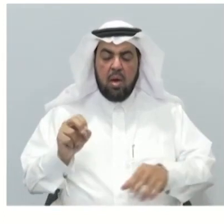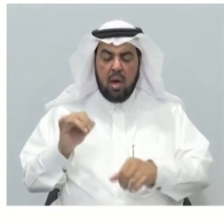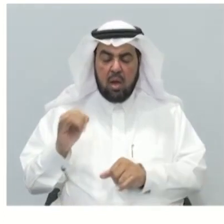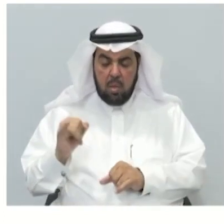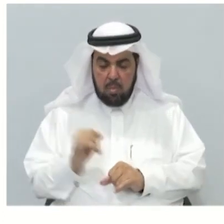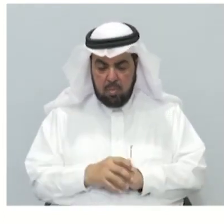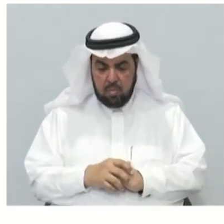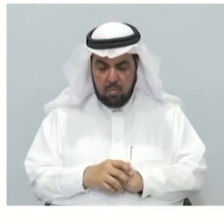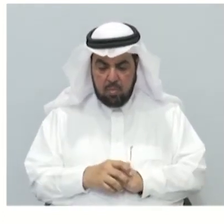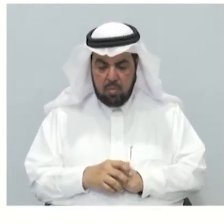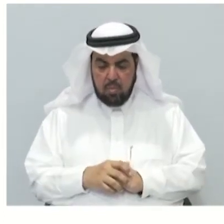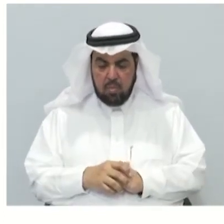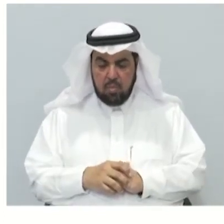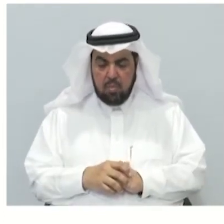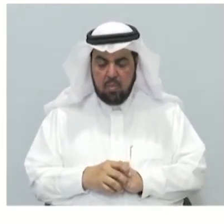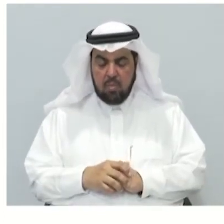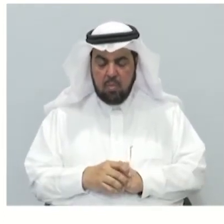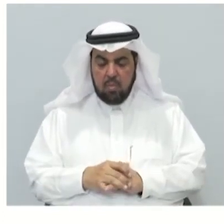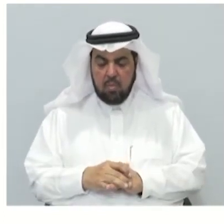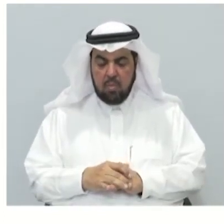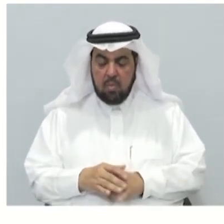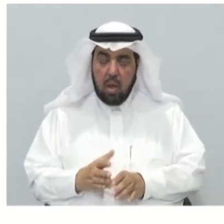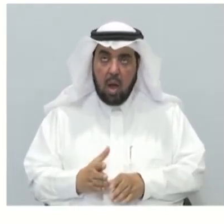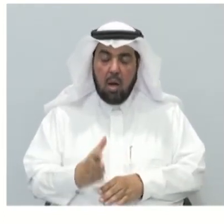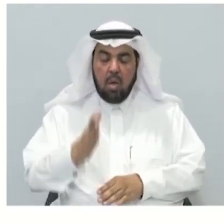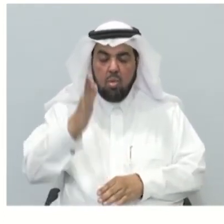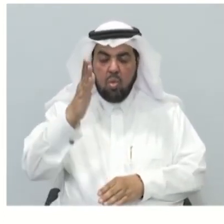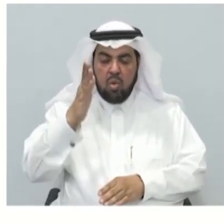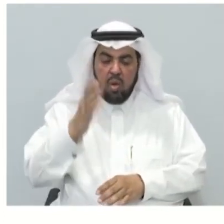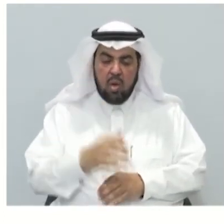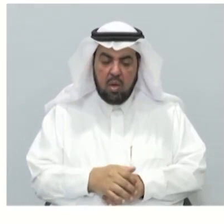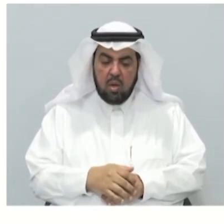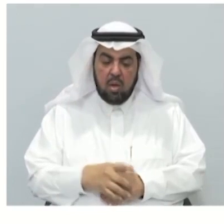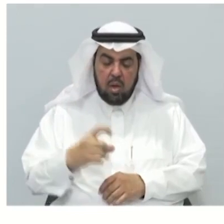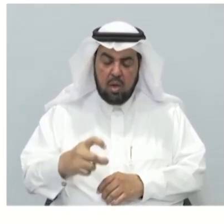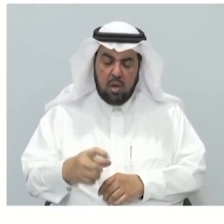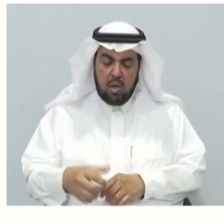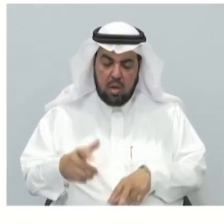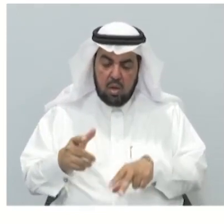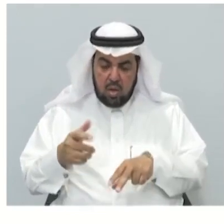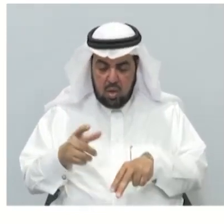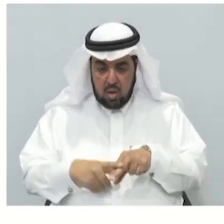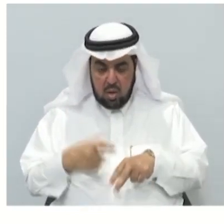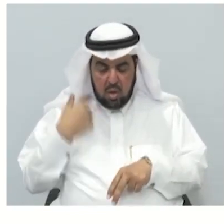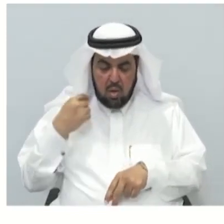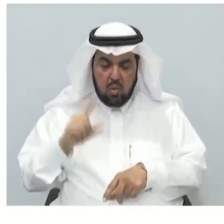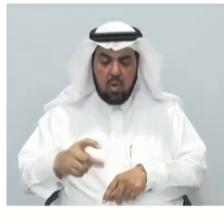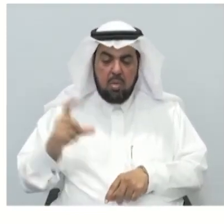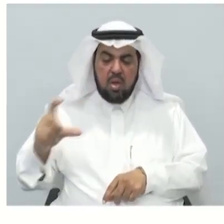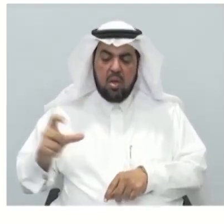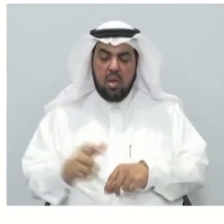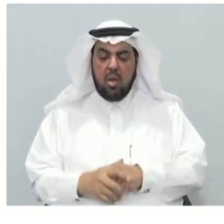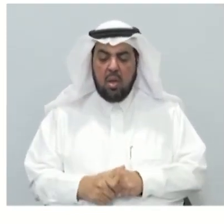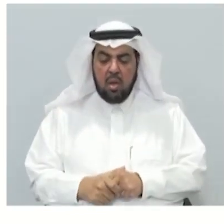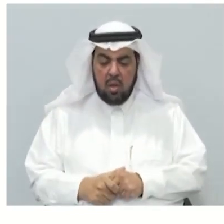هنا و بما ان السي دي هنا عموديه على كل من دي اي وبي سي هذا بي سي ودي اي